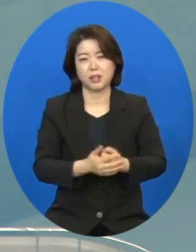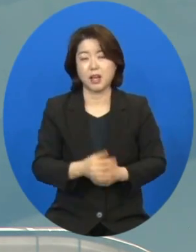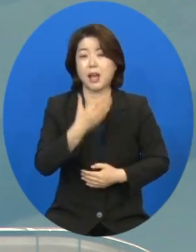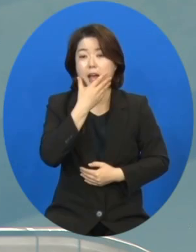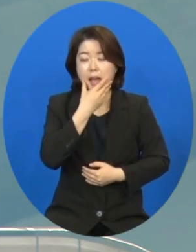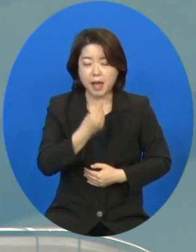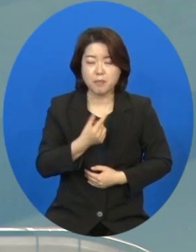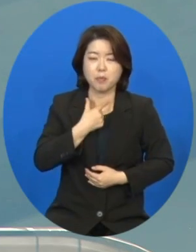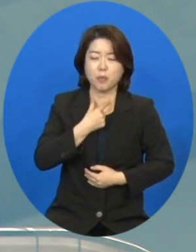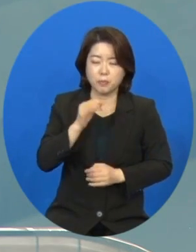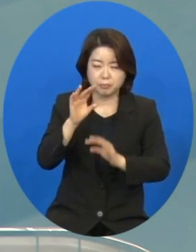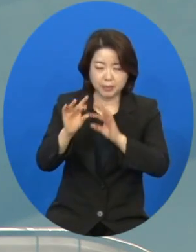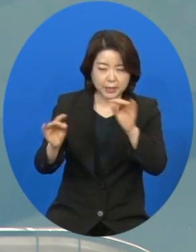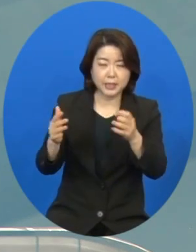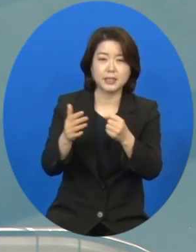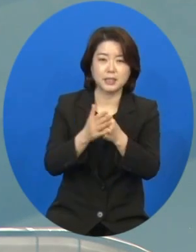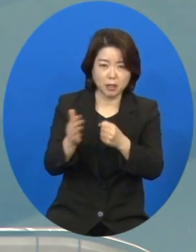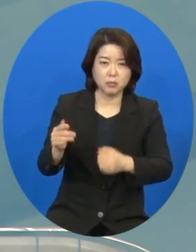행복을 갈망하니까